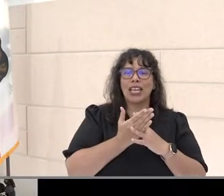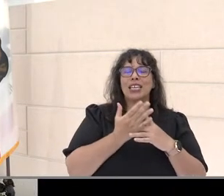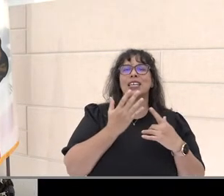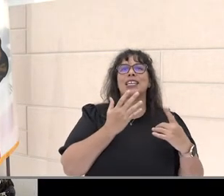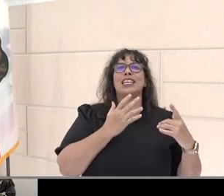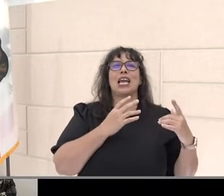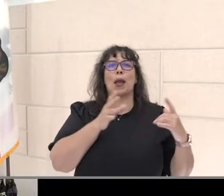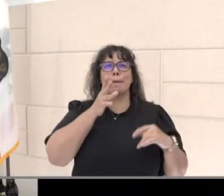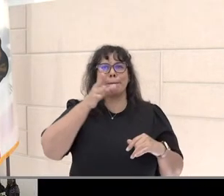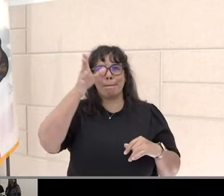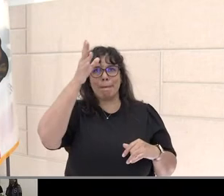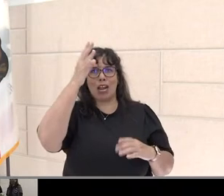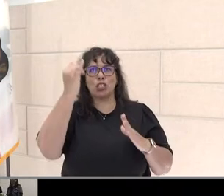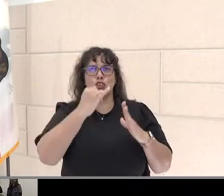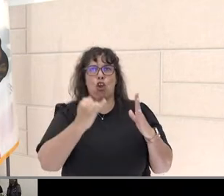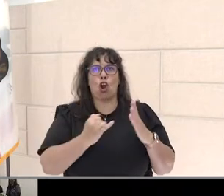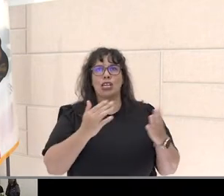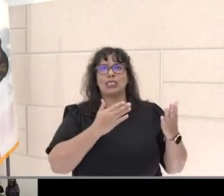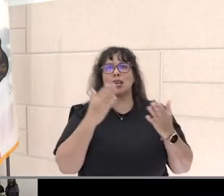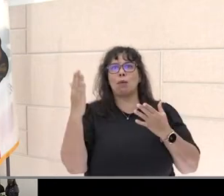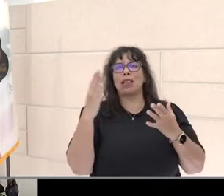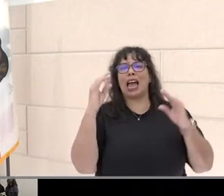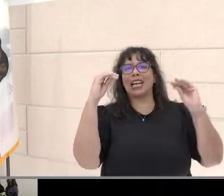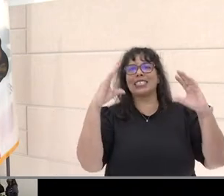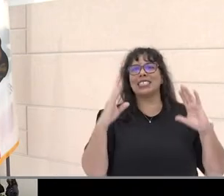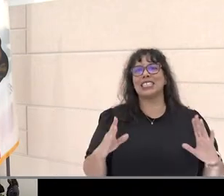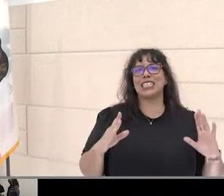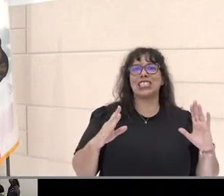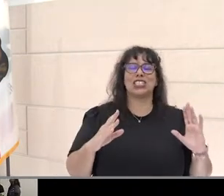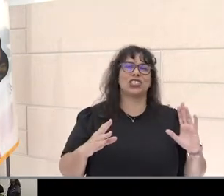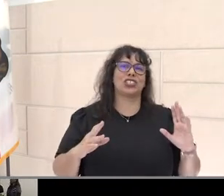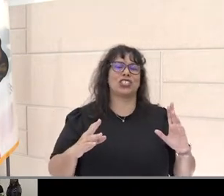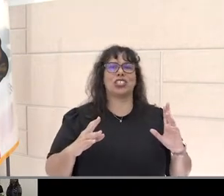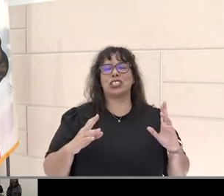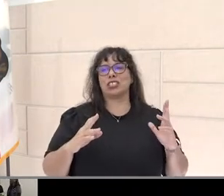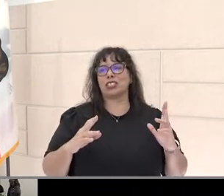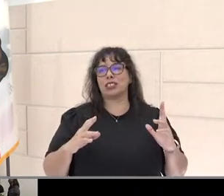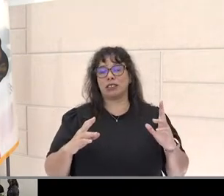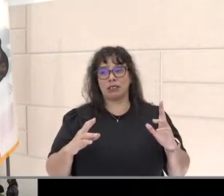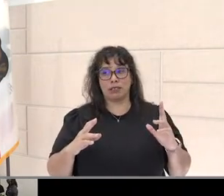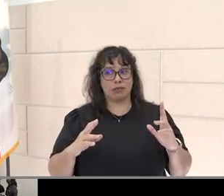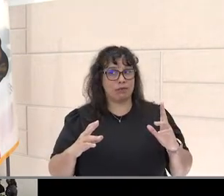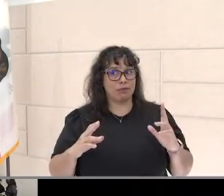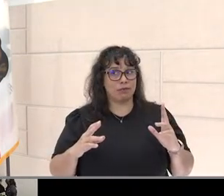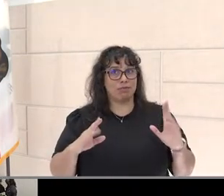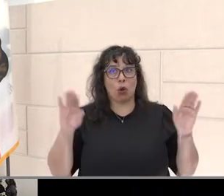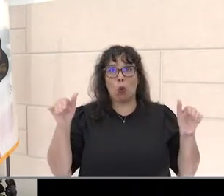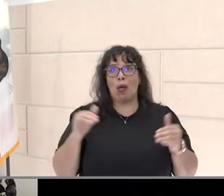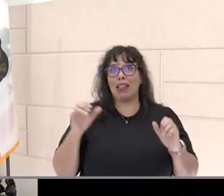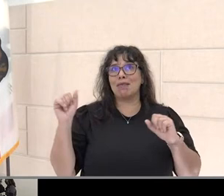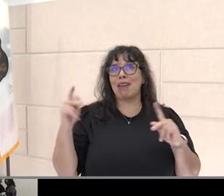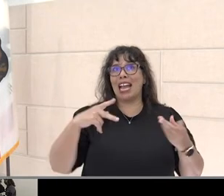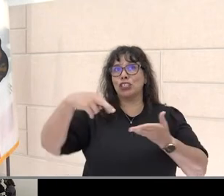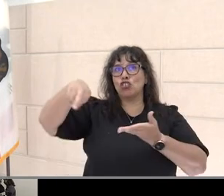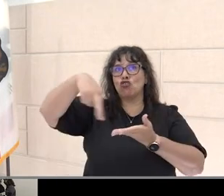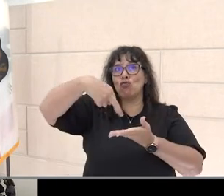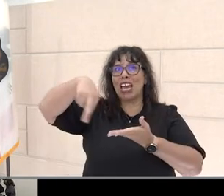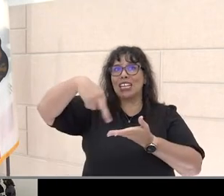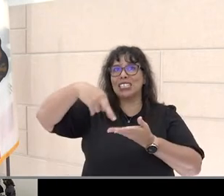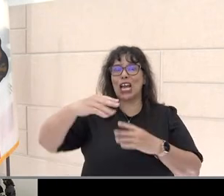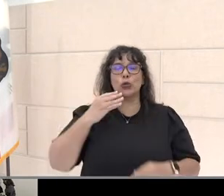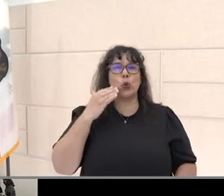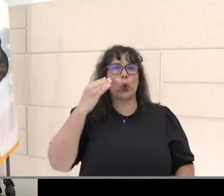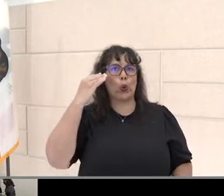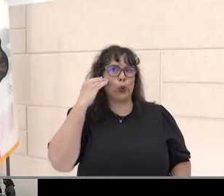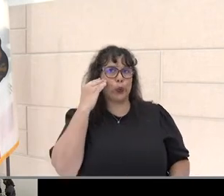ลสตลอปีวิสมการระดับการิวิ่งนั้นคือทายยังยังสวากุมมาเนี่ยม